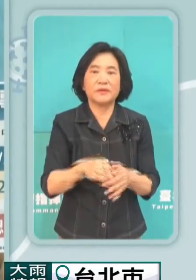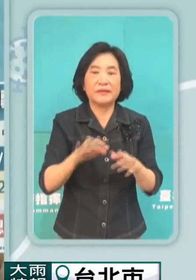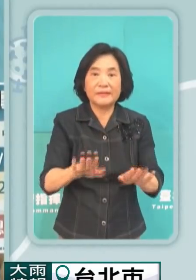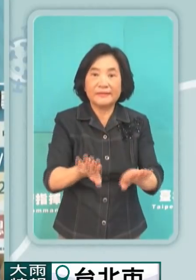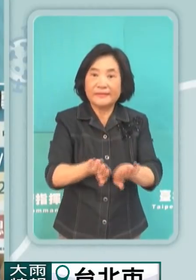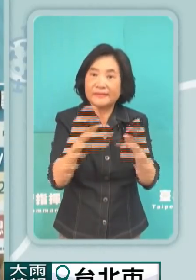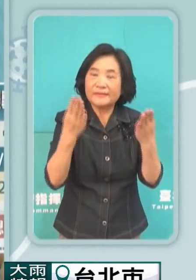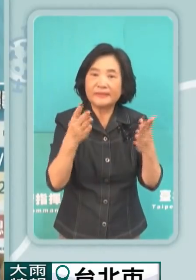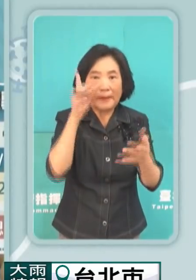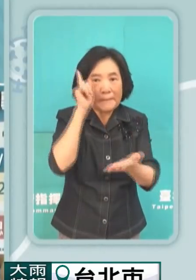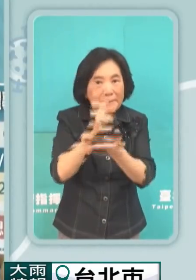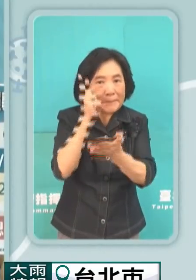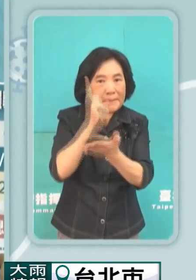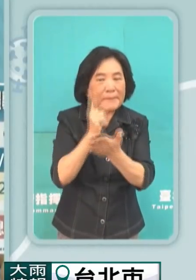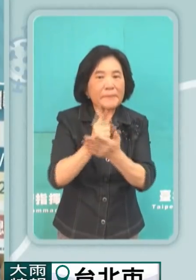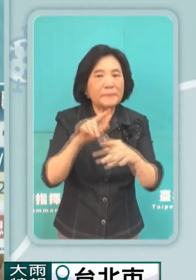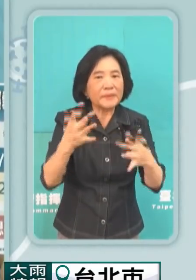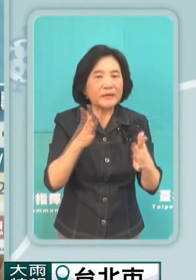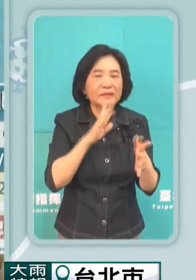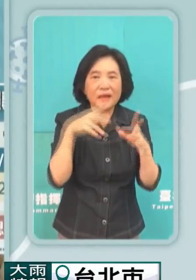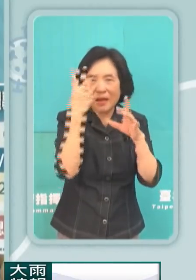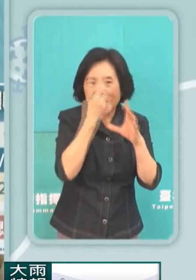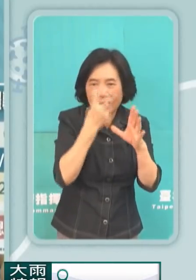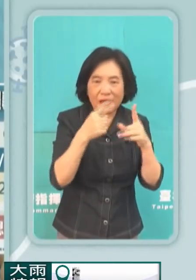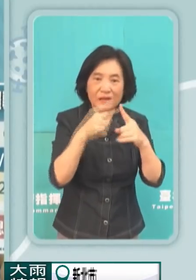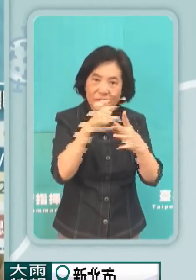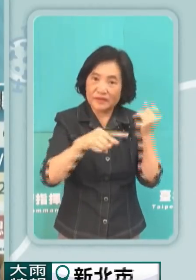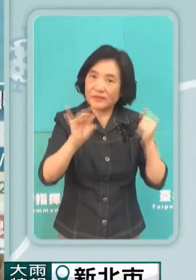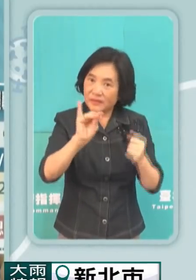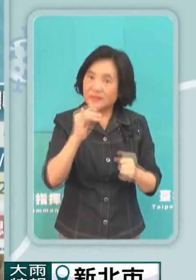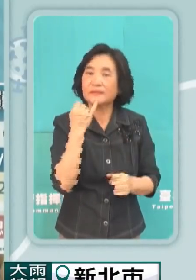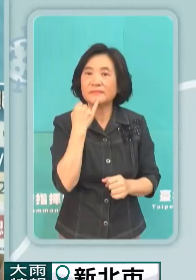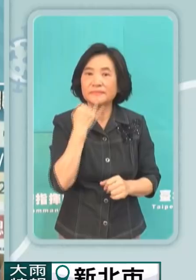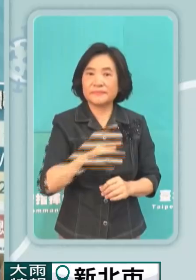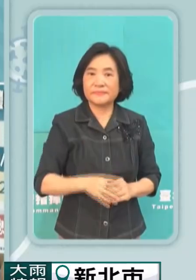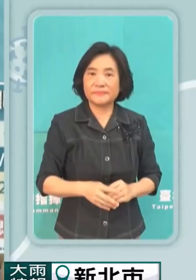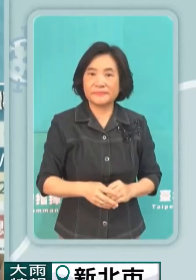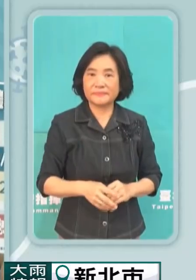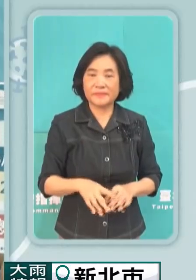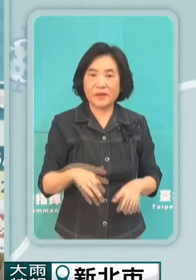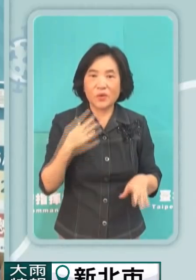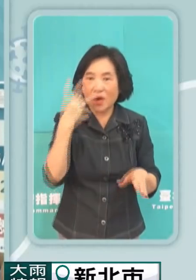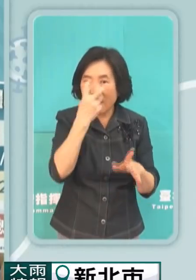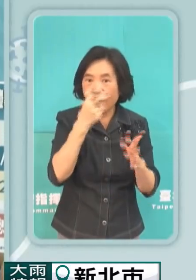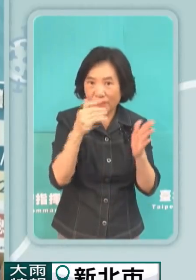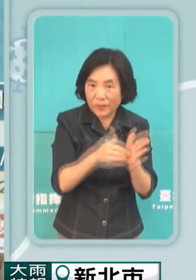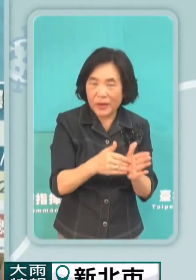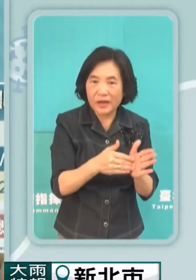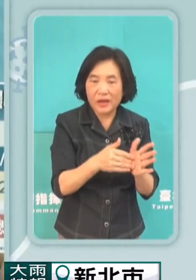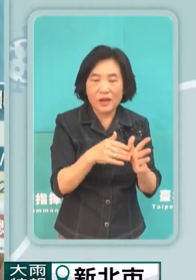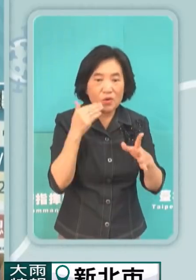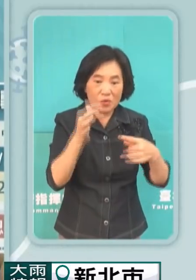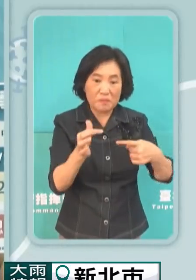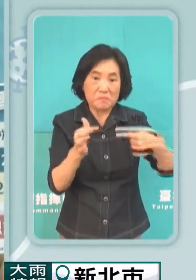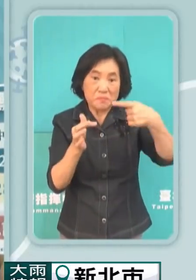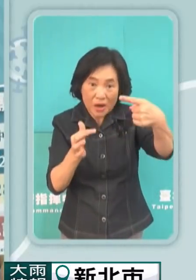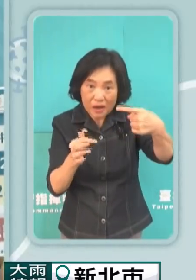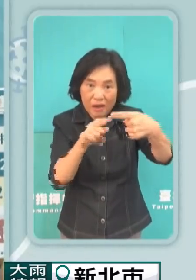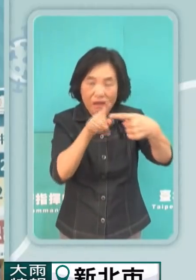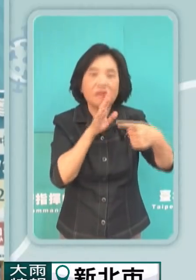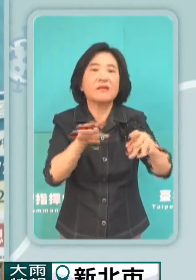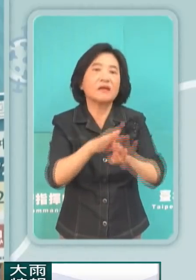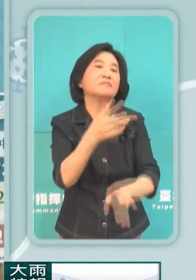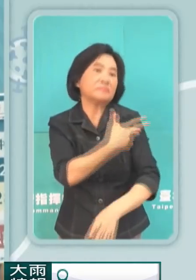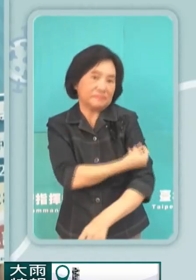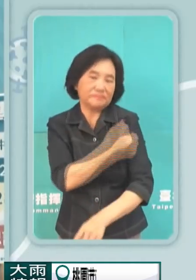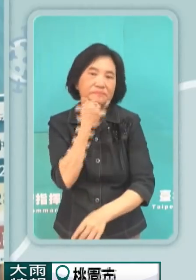开始我们大概每天筛检可以做1000个做完阴性的就接着打疫苗，